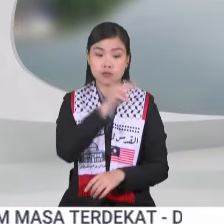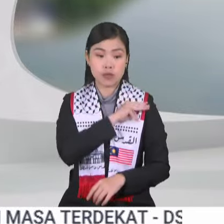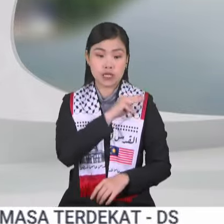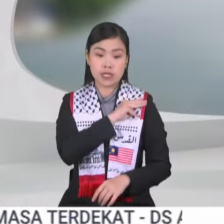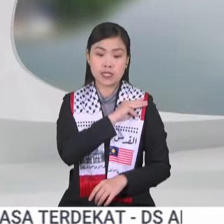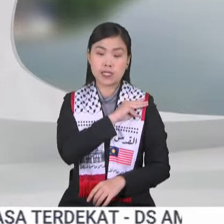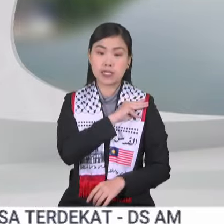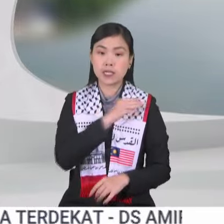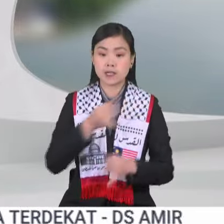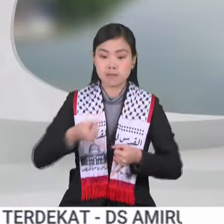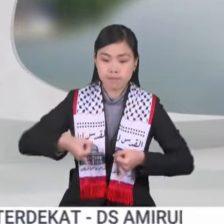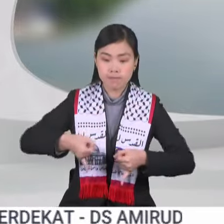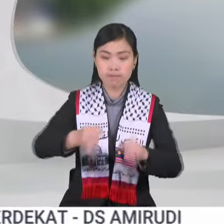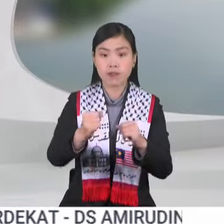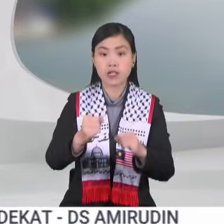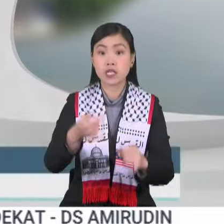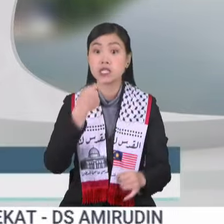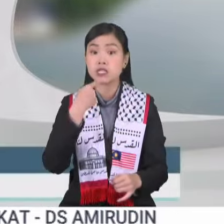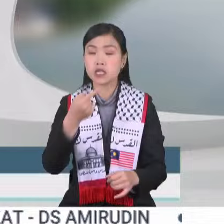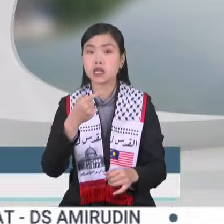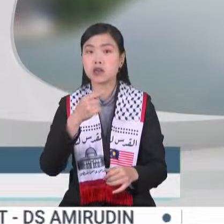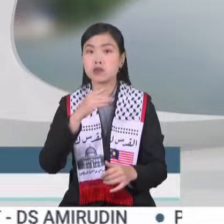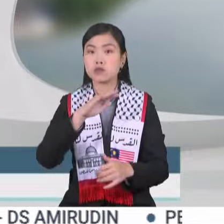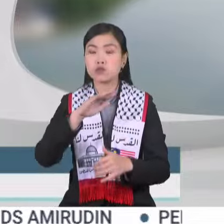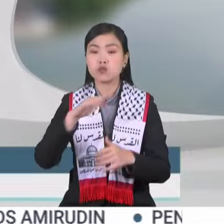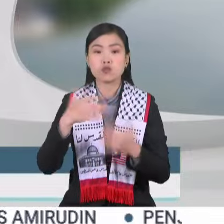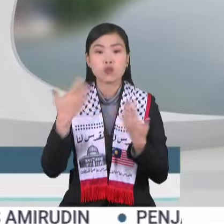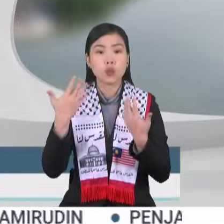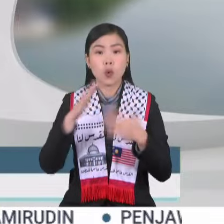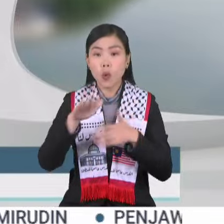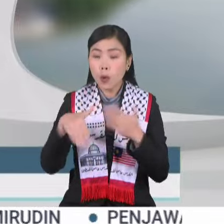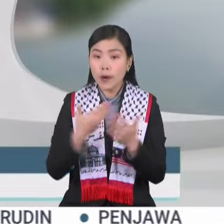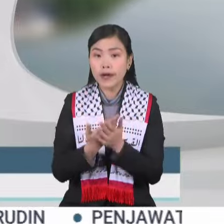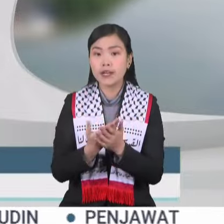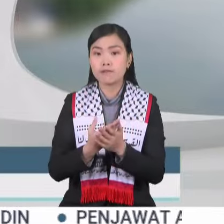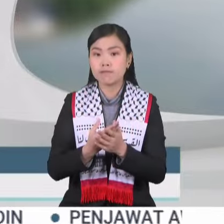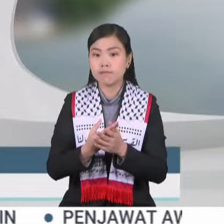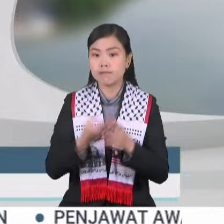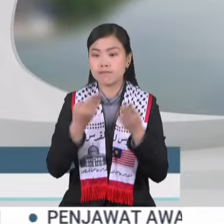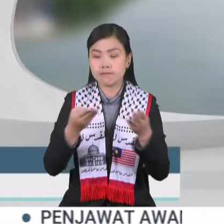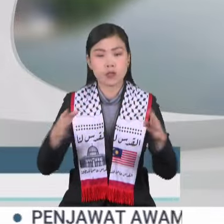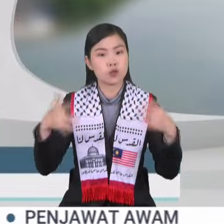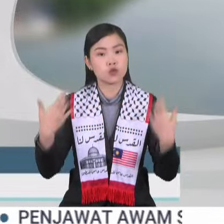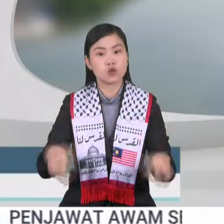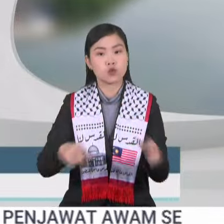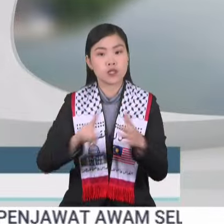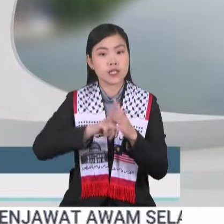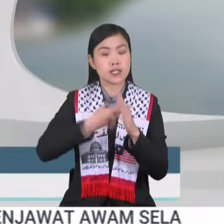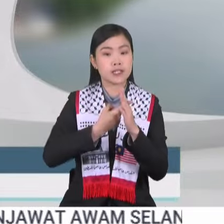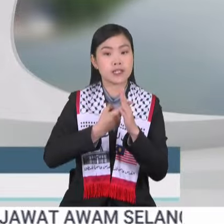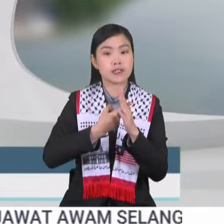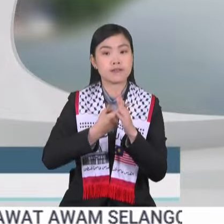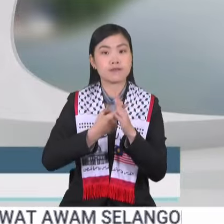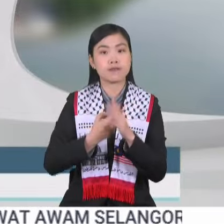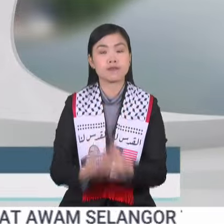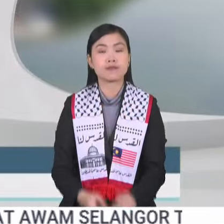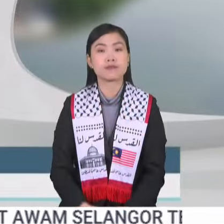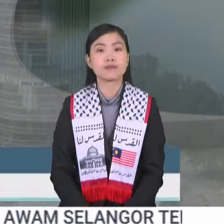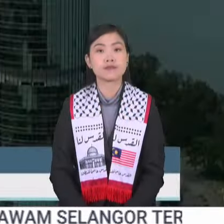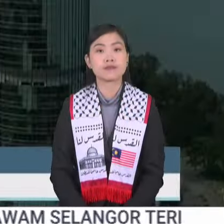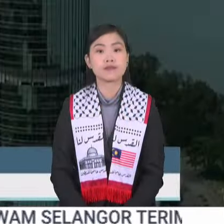Raya berkata pihaknya telah menyiapkan semua keperluan bagi tujuan pelaksanaan semula semua pakej